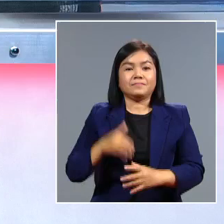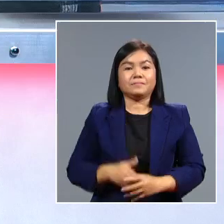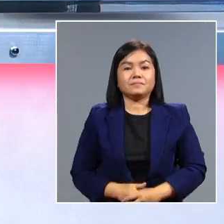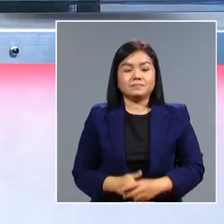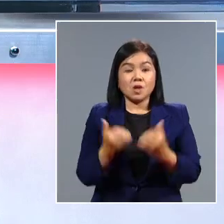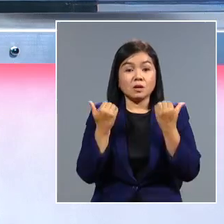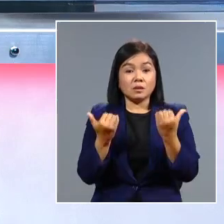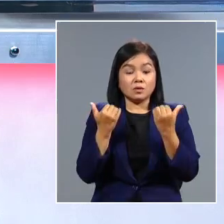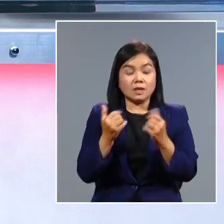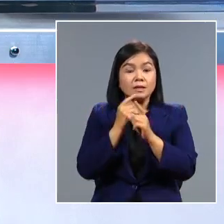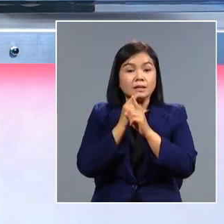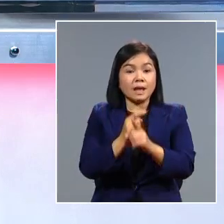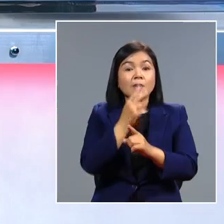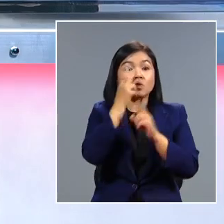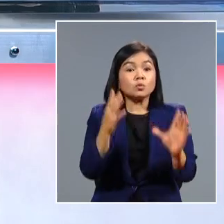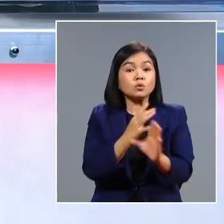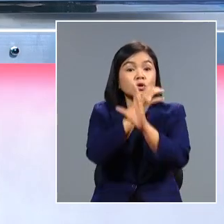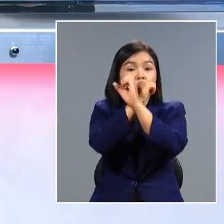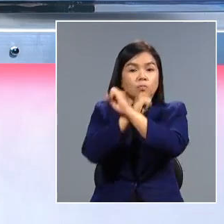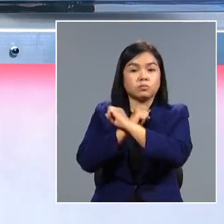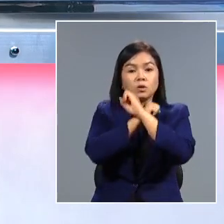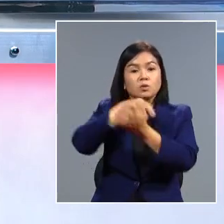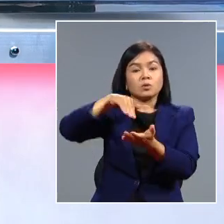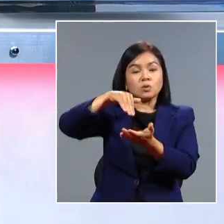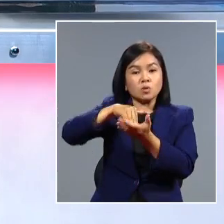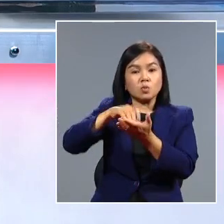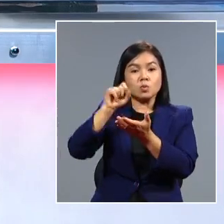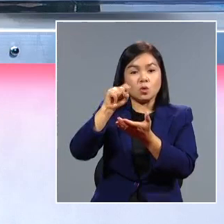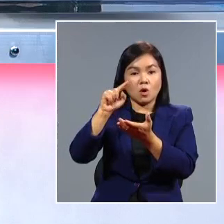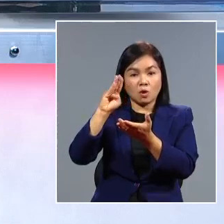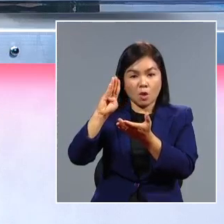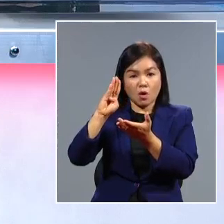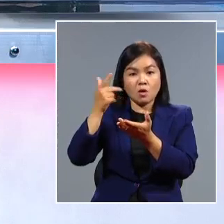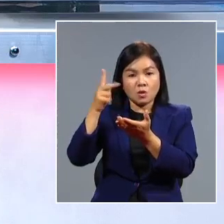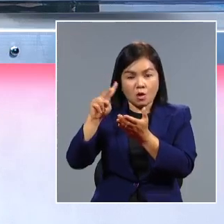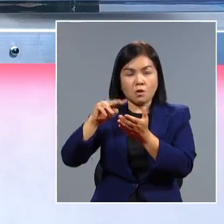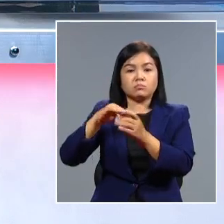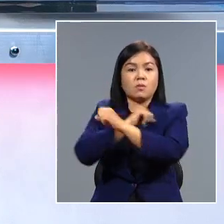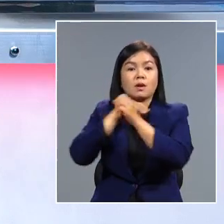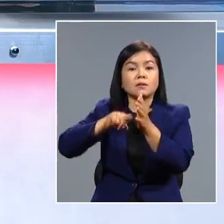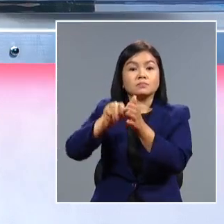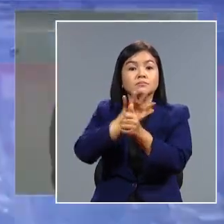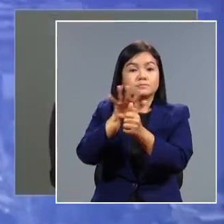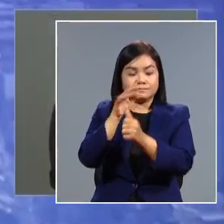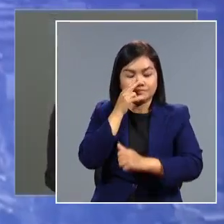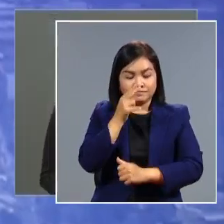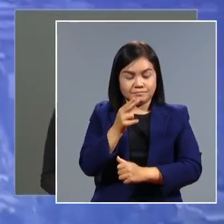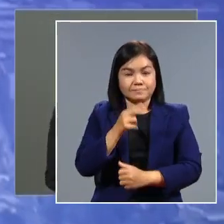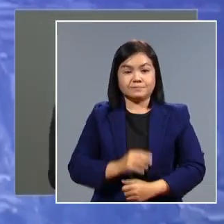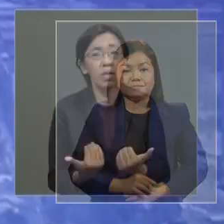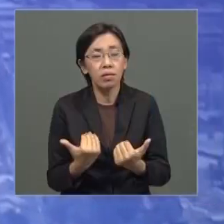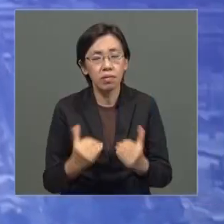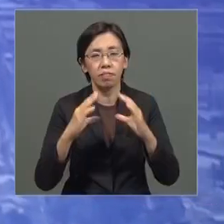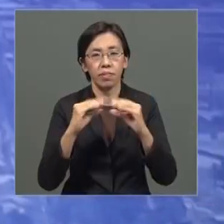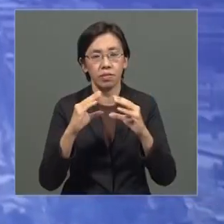ช่วงนี้เราไปติดตามการแถลงข่าวถึงสถานการณ์โควิด-19 ประจำวันนี้จากทางสบค.ค่ะ ว่าวันนี้มีการ